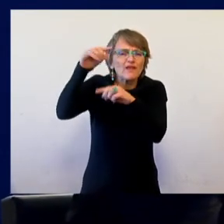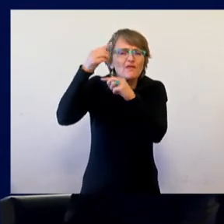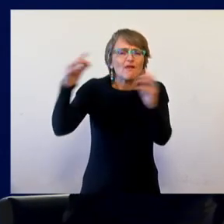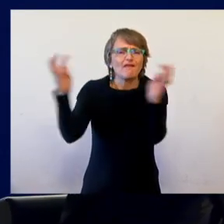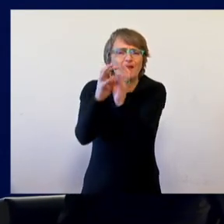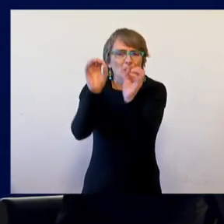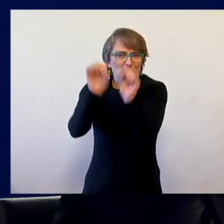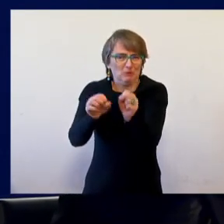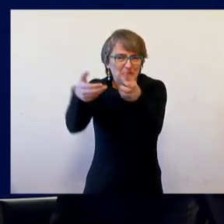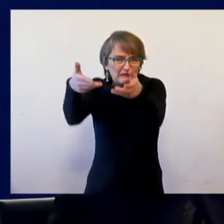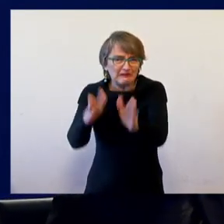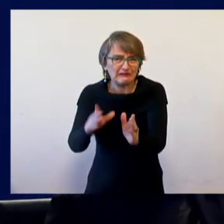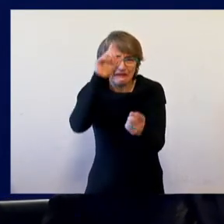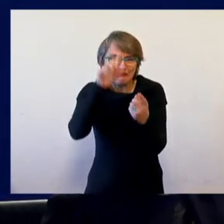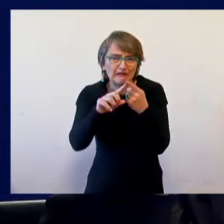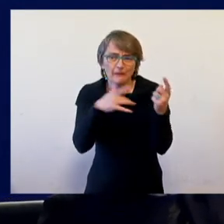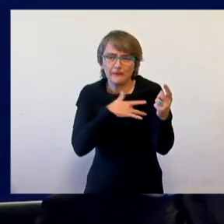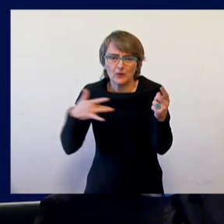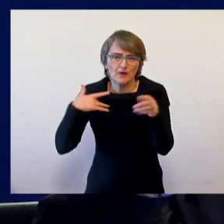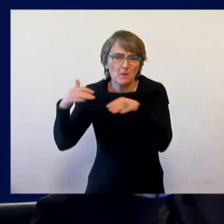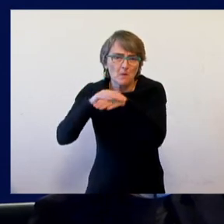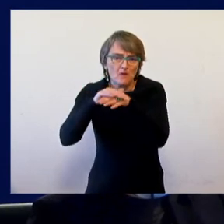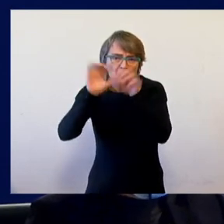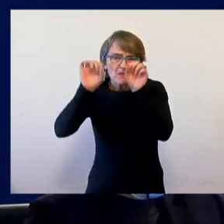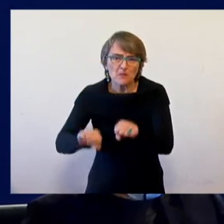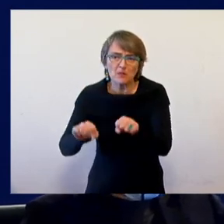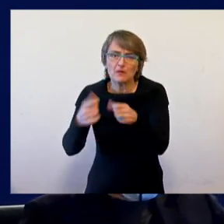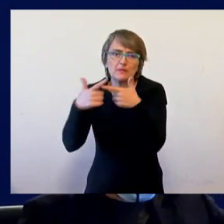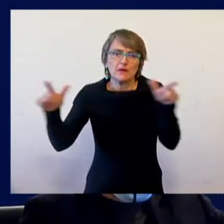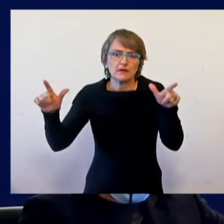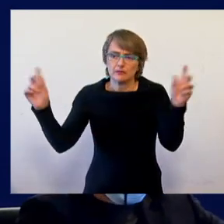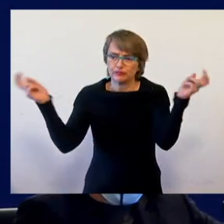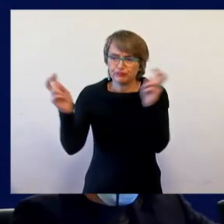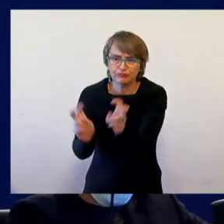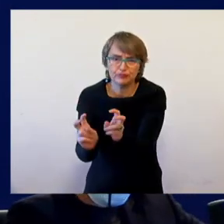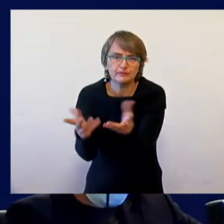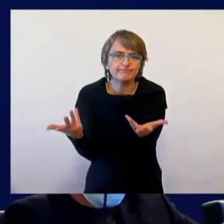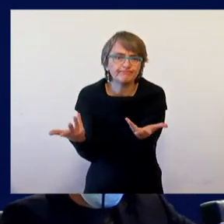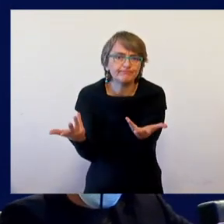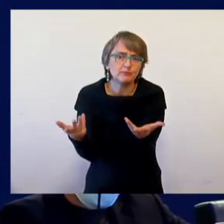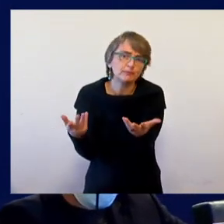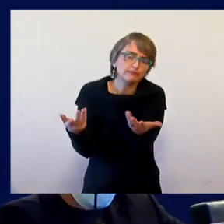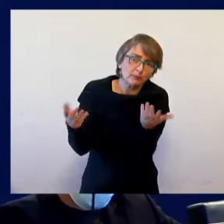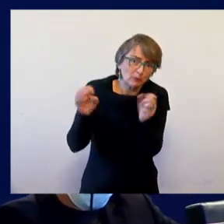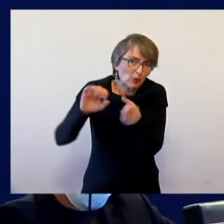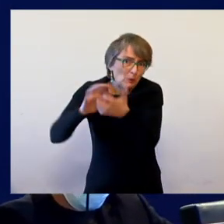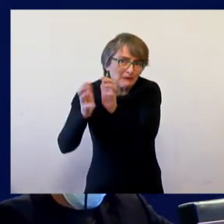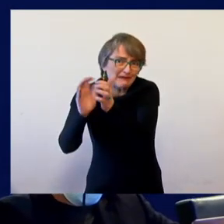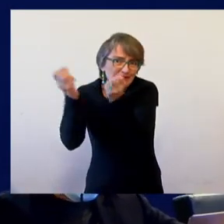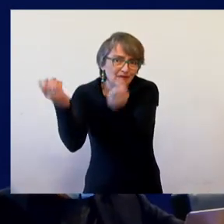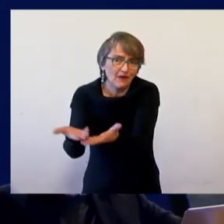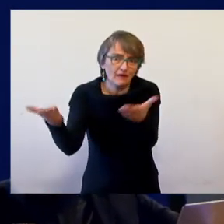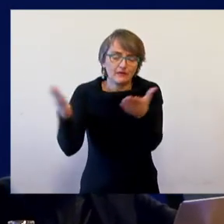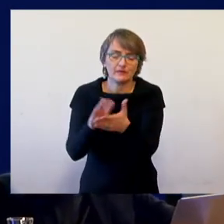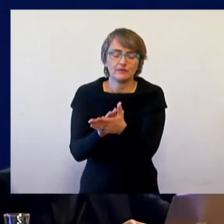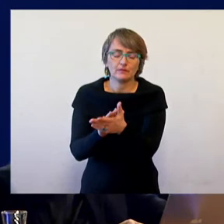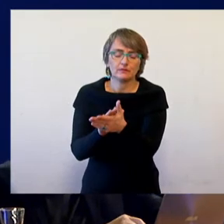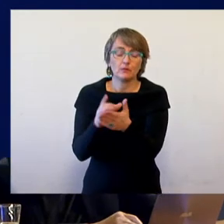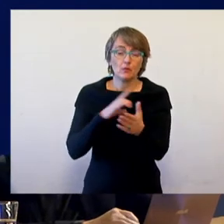de restriction sanitaire qui peuvent être complexes. Alors je vais rejoindre ce qu'a dit notre collègue Lévita,